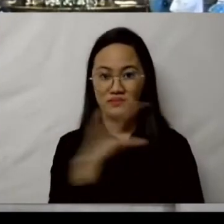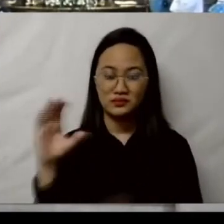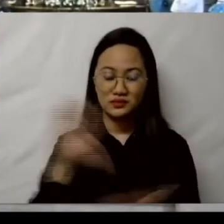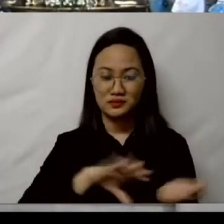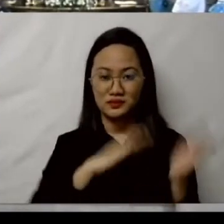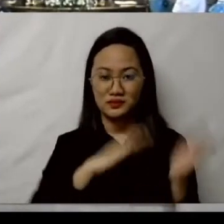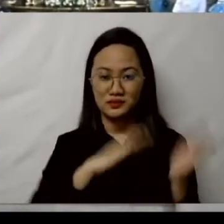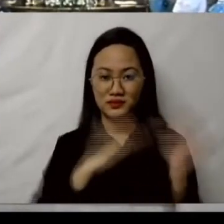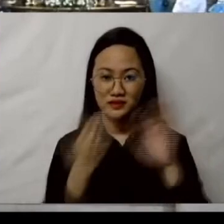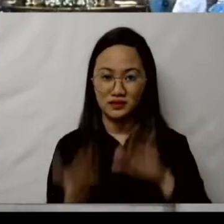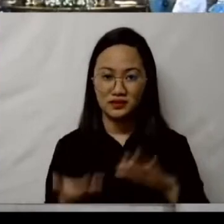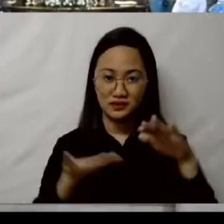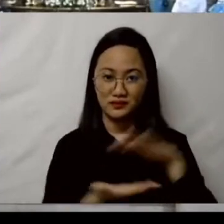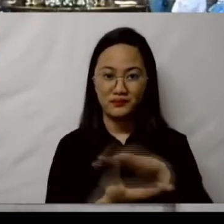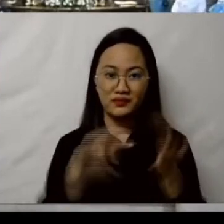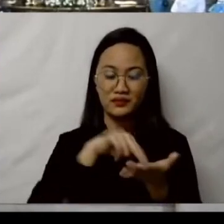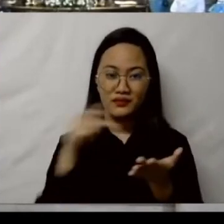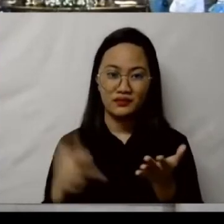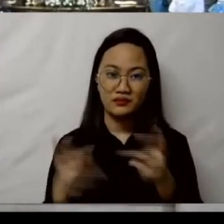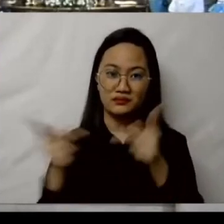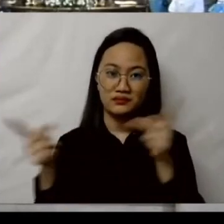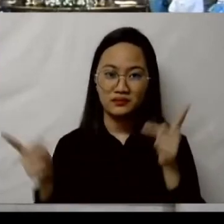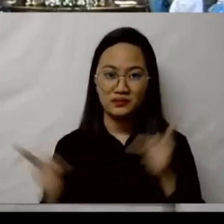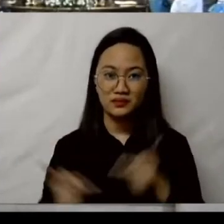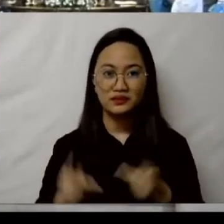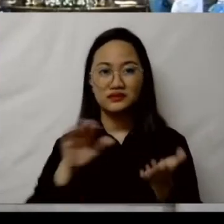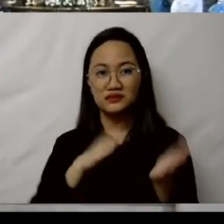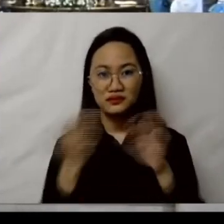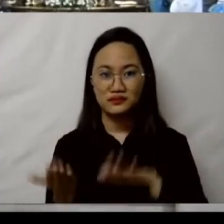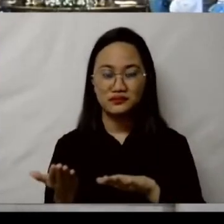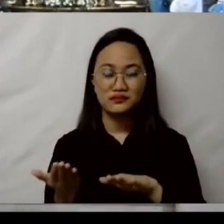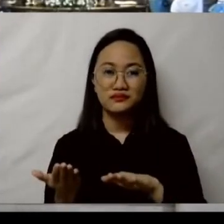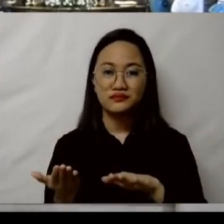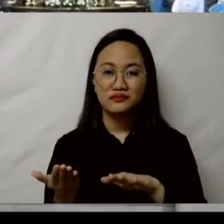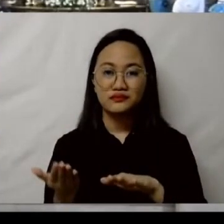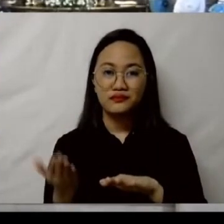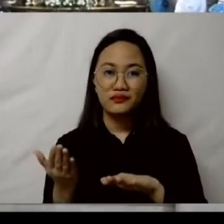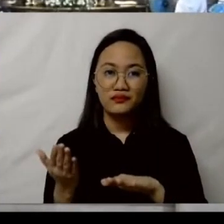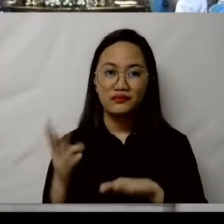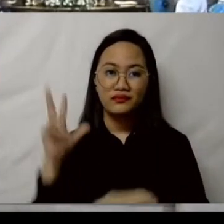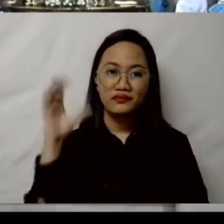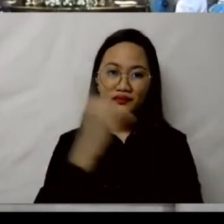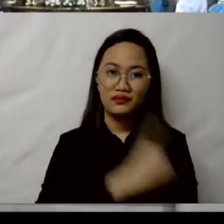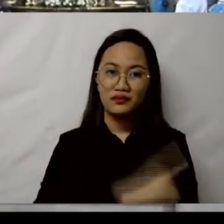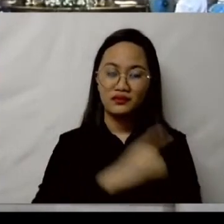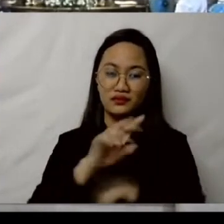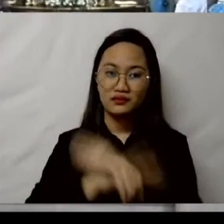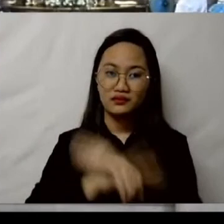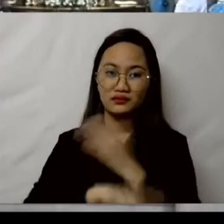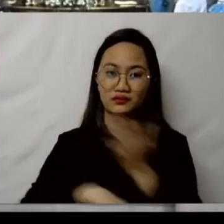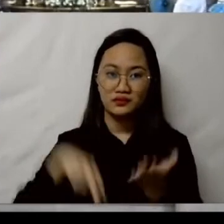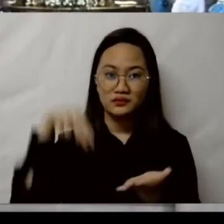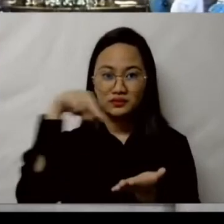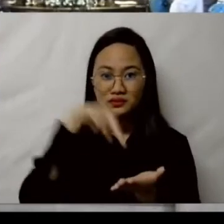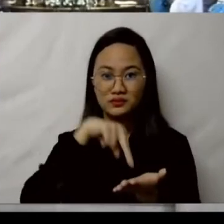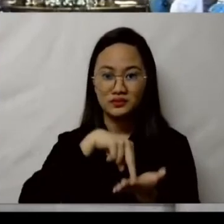matay inilibing, nanaog sa kinaroroonan ng mga yumao, nang may ikatlong araw na buhay na